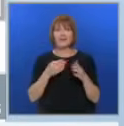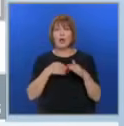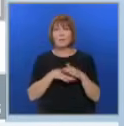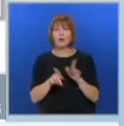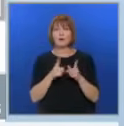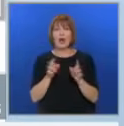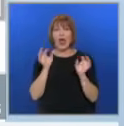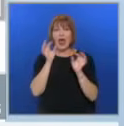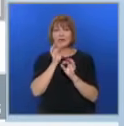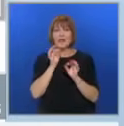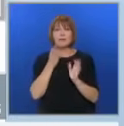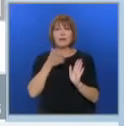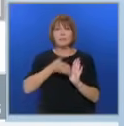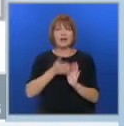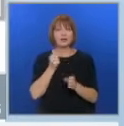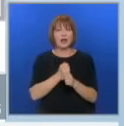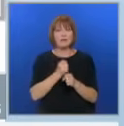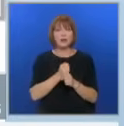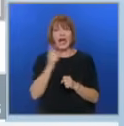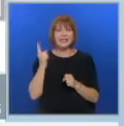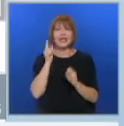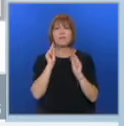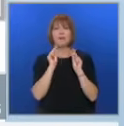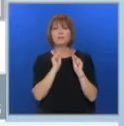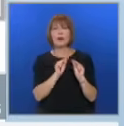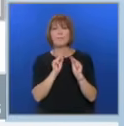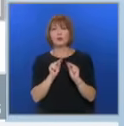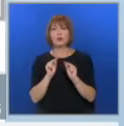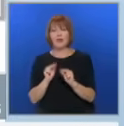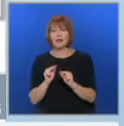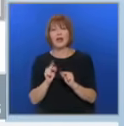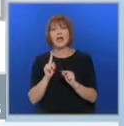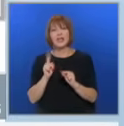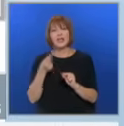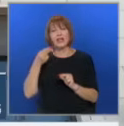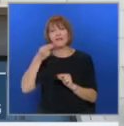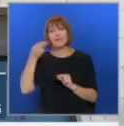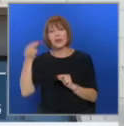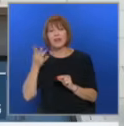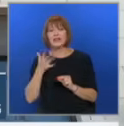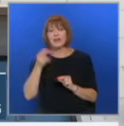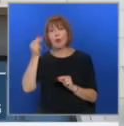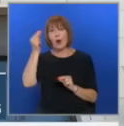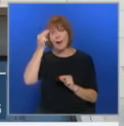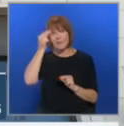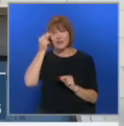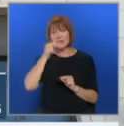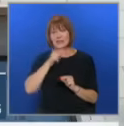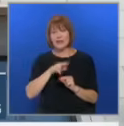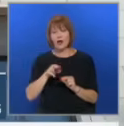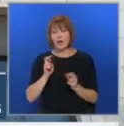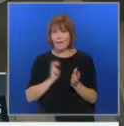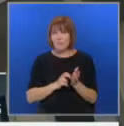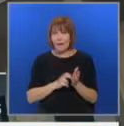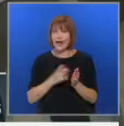да извършват друга дейност, освен преподавателска или като членове на органи на дружества, в които БНБ има участие. Изключение се